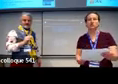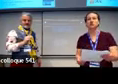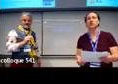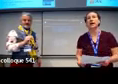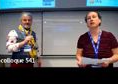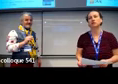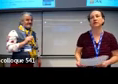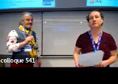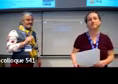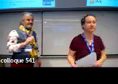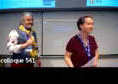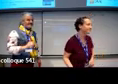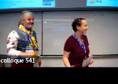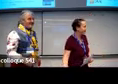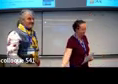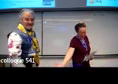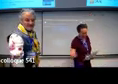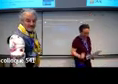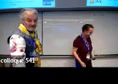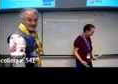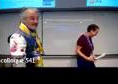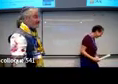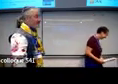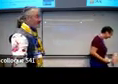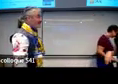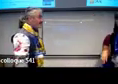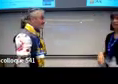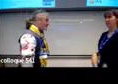de pédagogie inclusive.